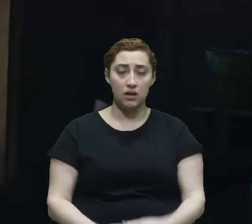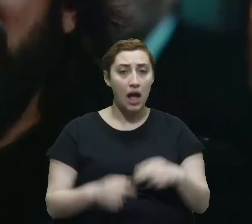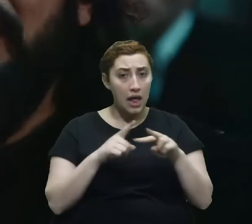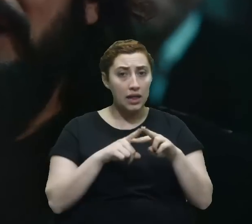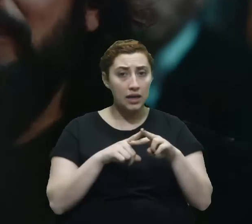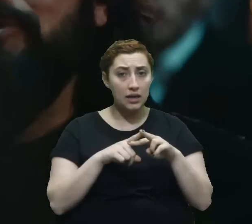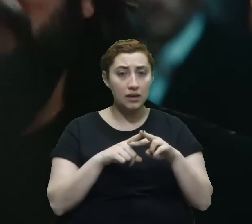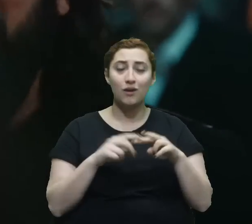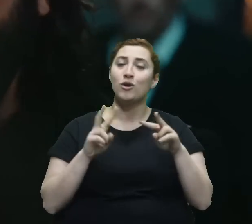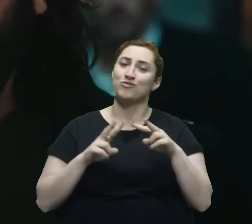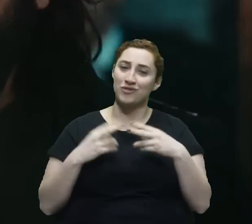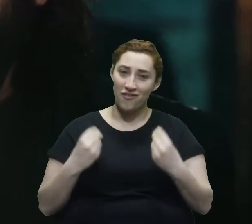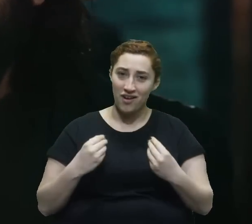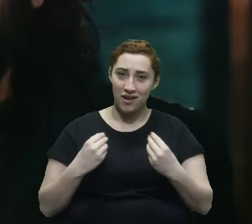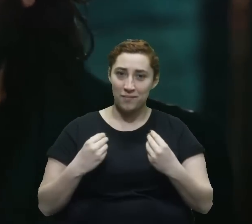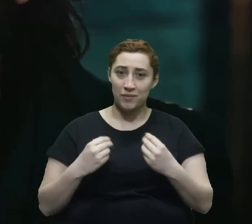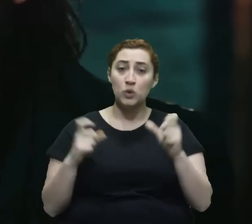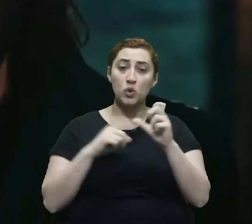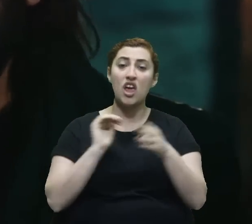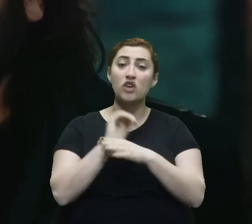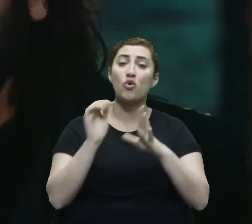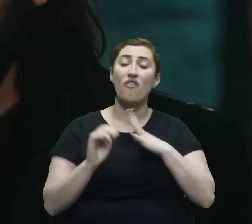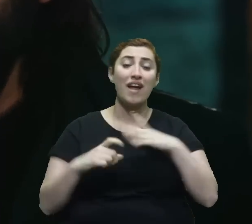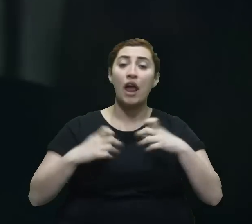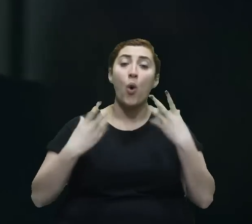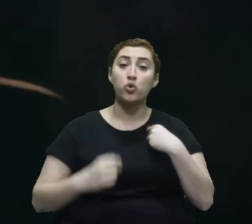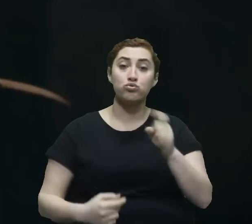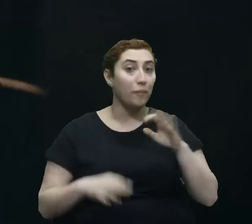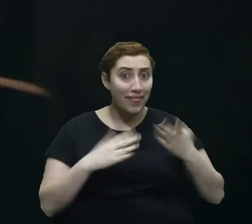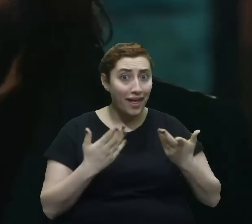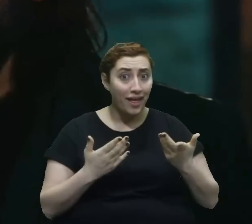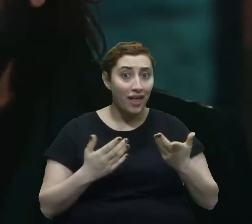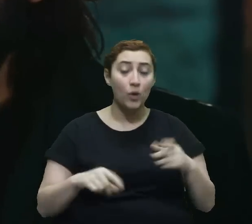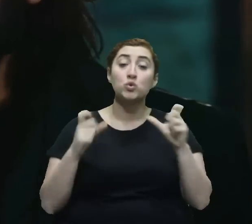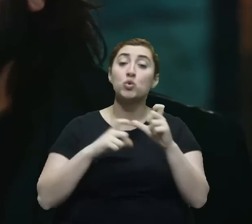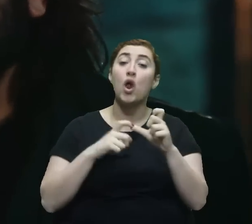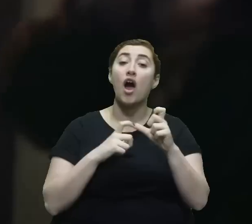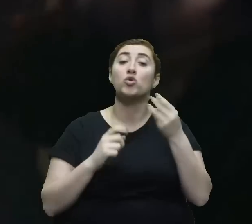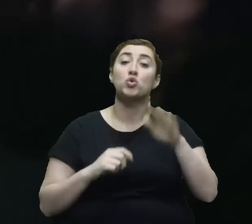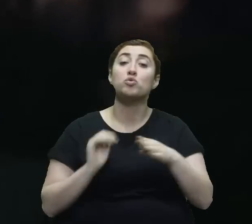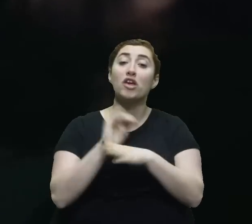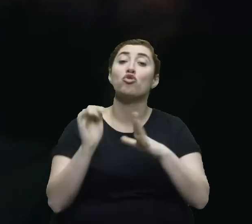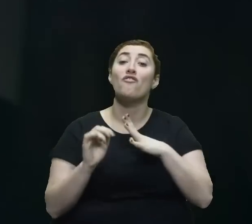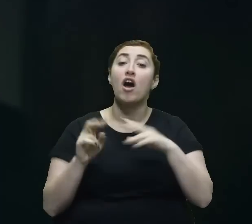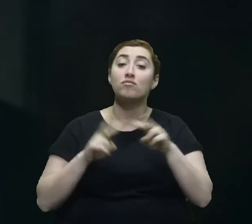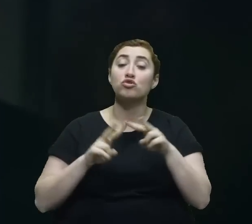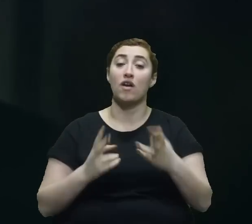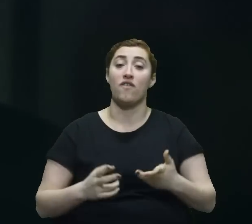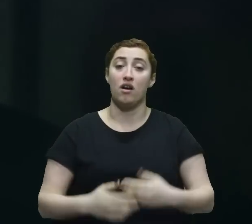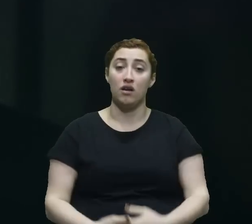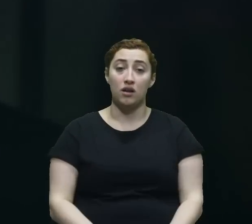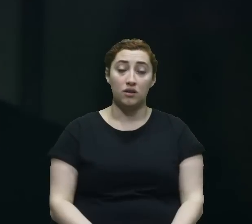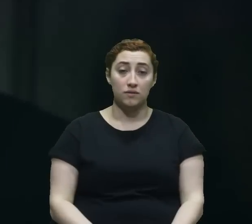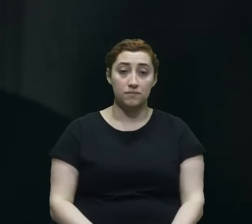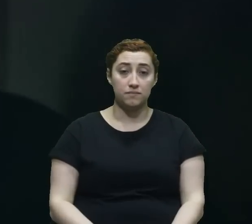Ali! Mustafa'm, Süreyya'm yaşıyor, yerini buldum. Ne? Süreyya'm mı? Çocuğum yaşıyor Mustafa. Leyla da